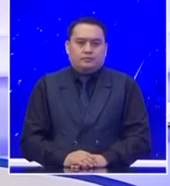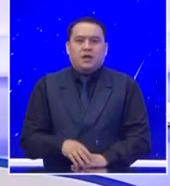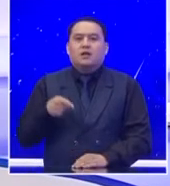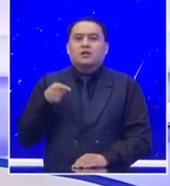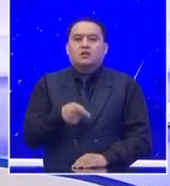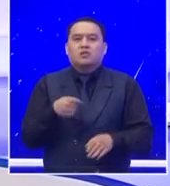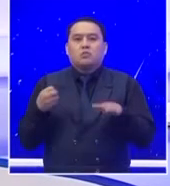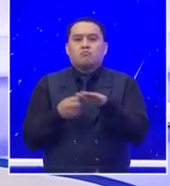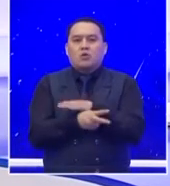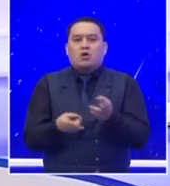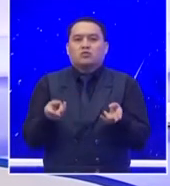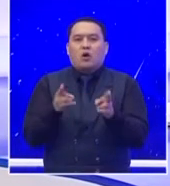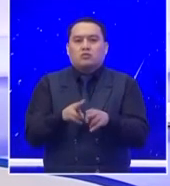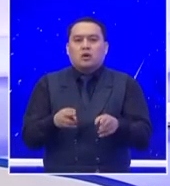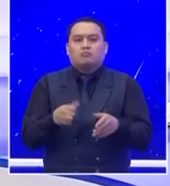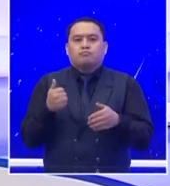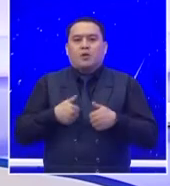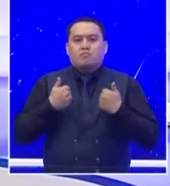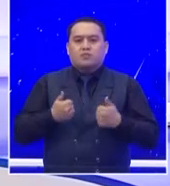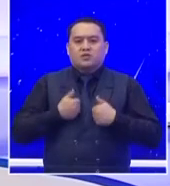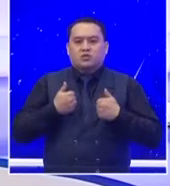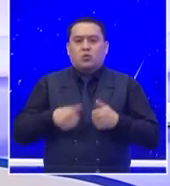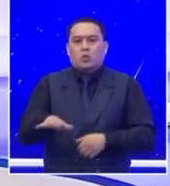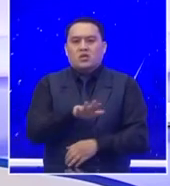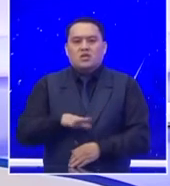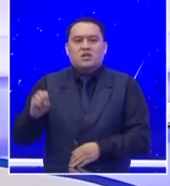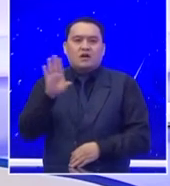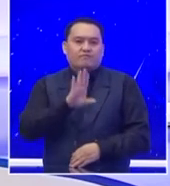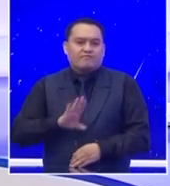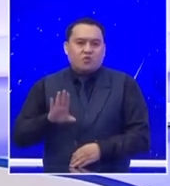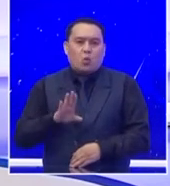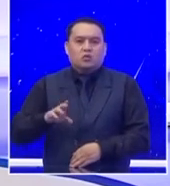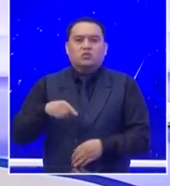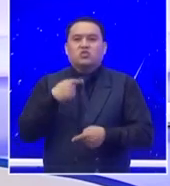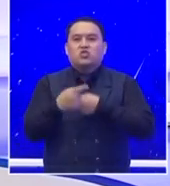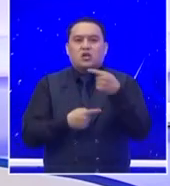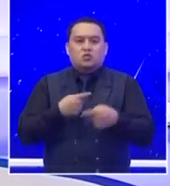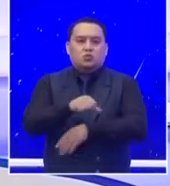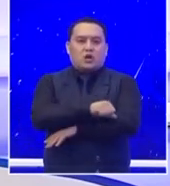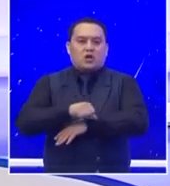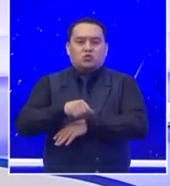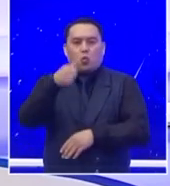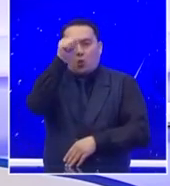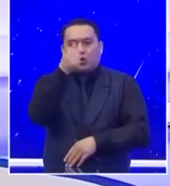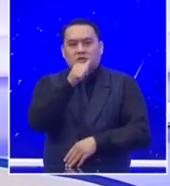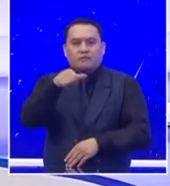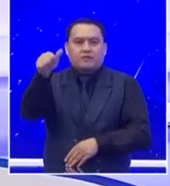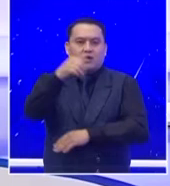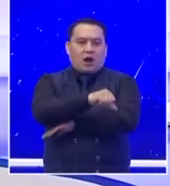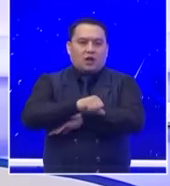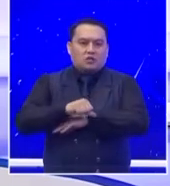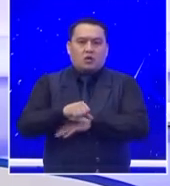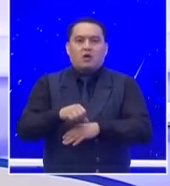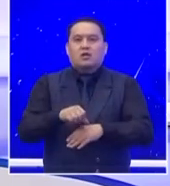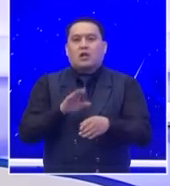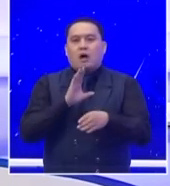Тысячи мигрантов не оставляют попыток прорваться на территорию Евросоюза через турецко-греческую границу, для охраны которой